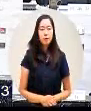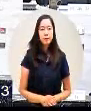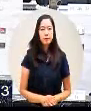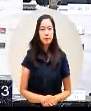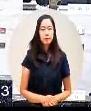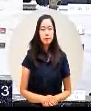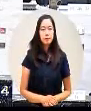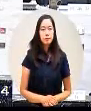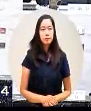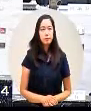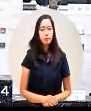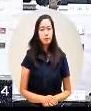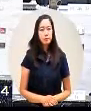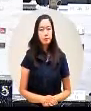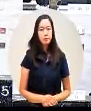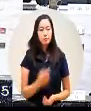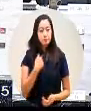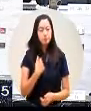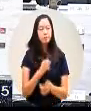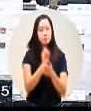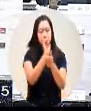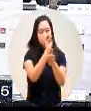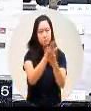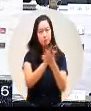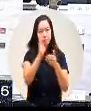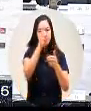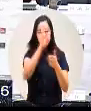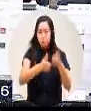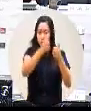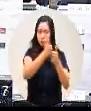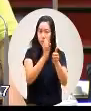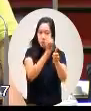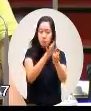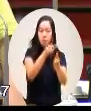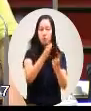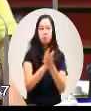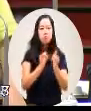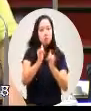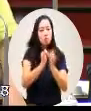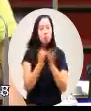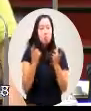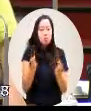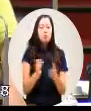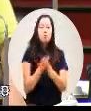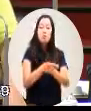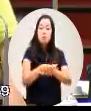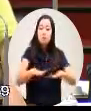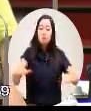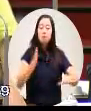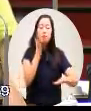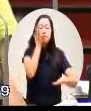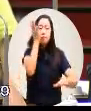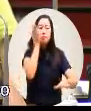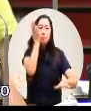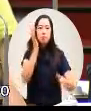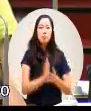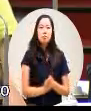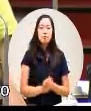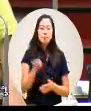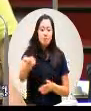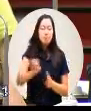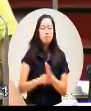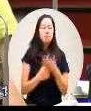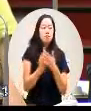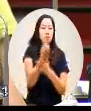我讲，对哇、啊。社会本来拢做和平、做安顺，就是由伊这种的